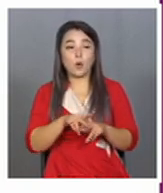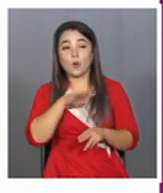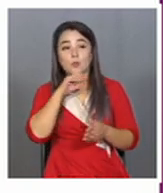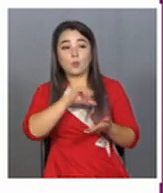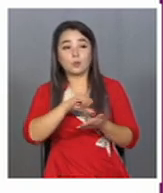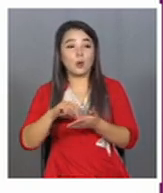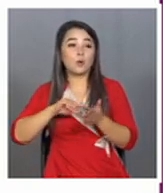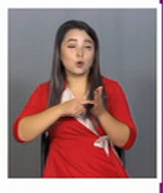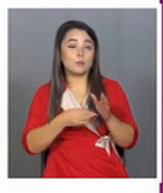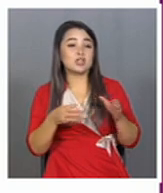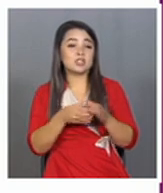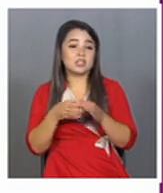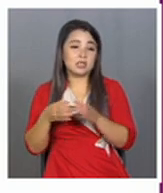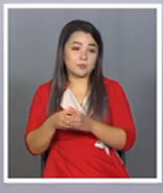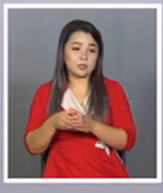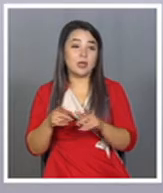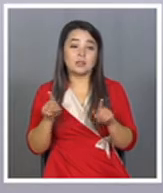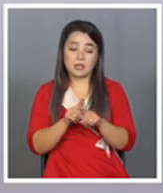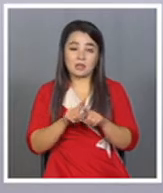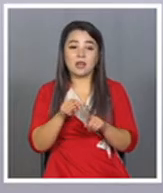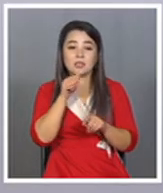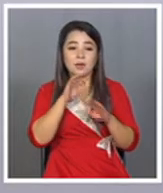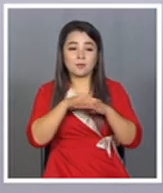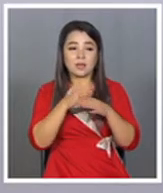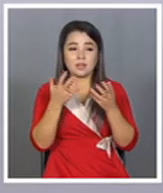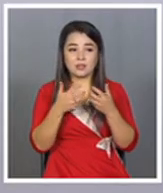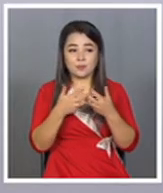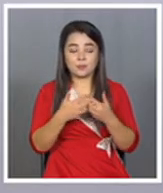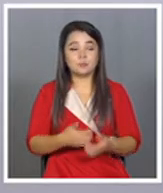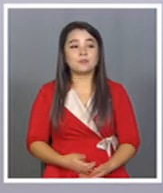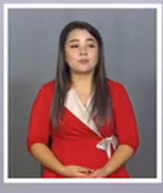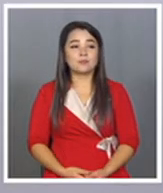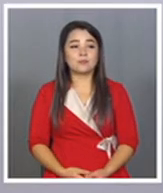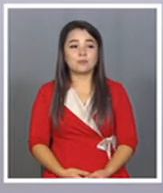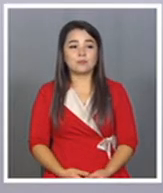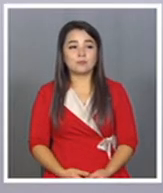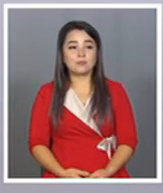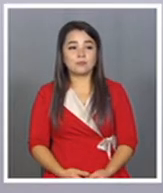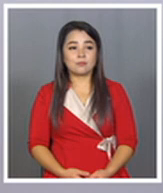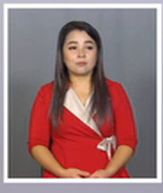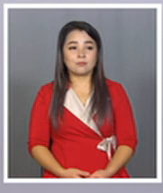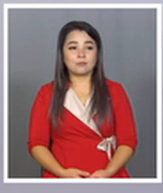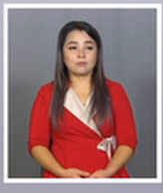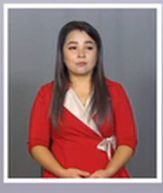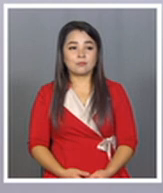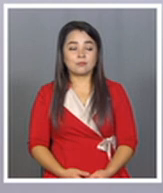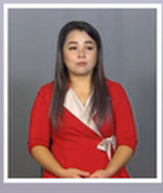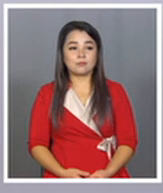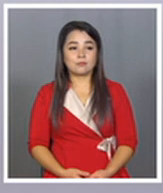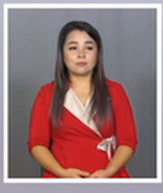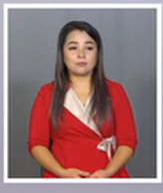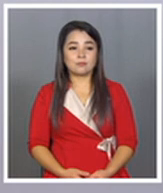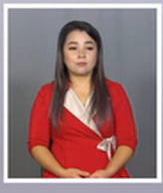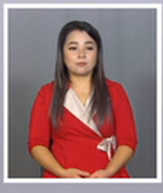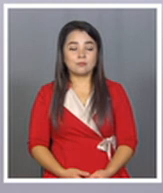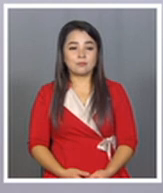мүшені көбейткіштерге жіктеңіздер. Берілгені КЛ қосу КМ қосу СЛ қосу